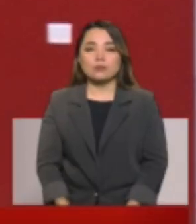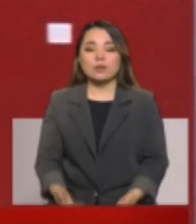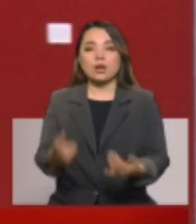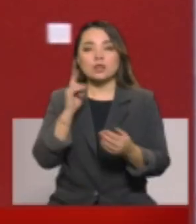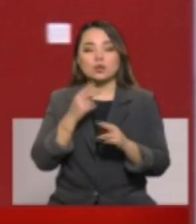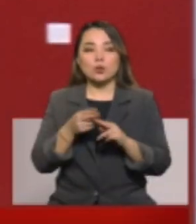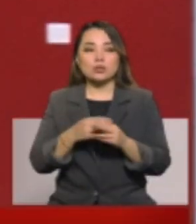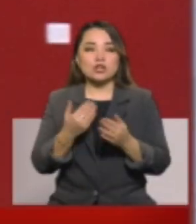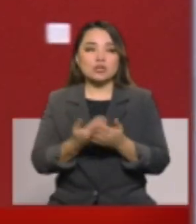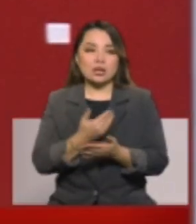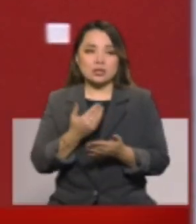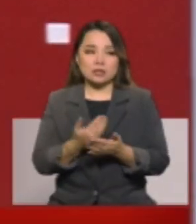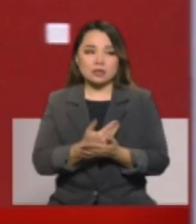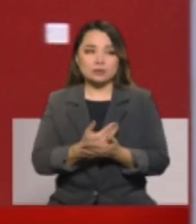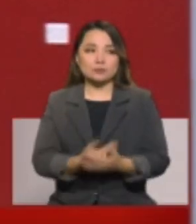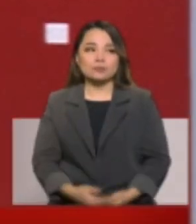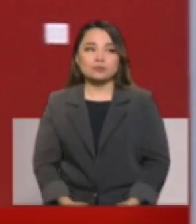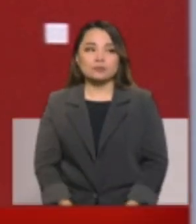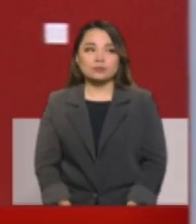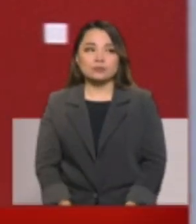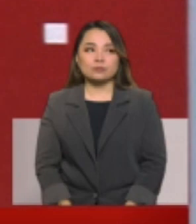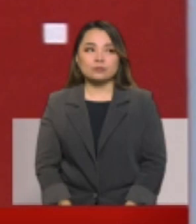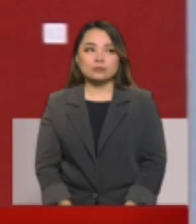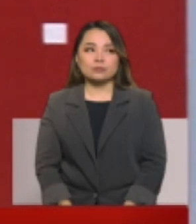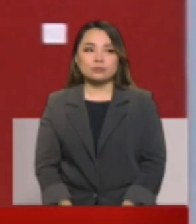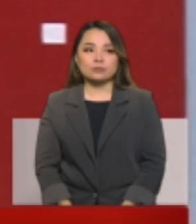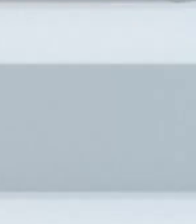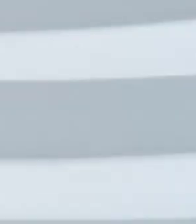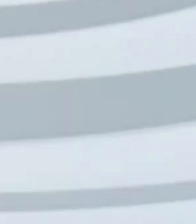Бүгінге маңызды экономикалық жаңалықтар легі осы.